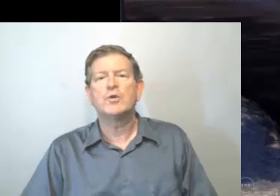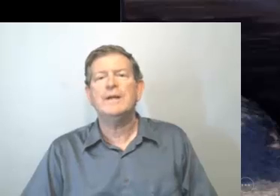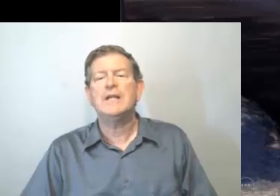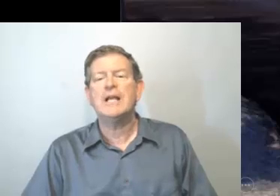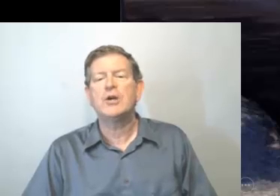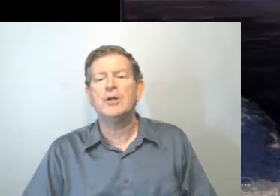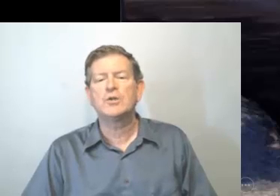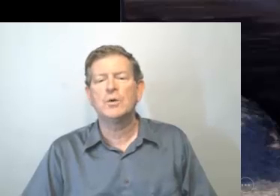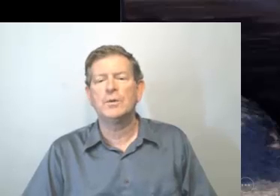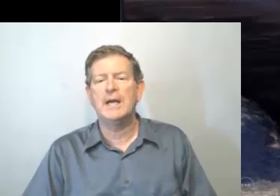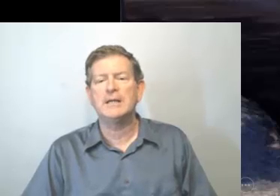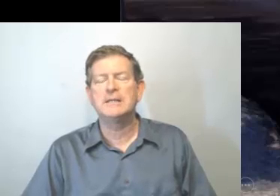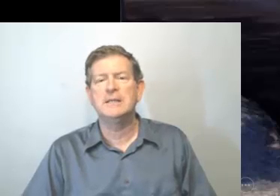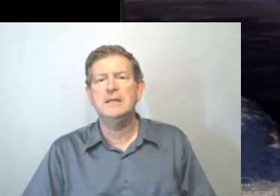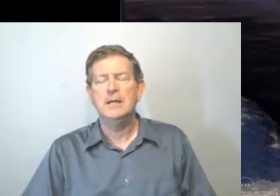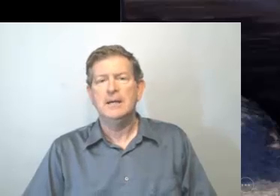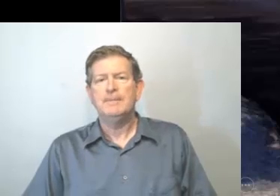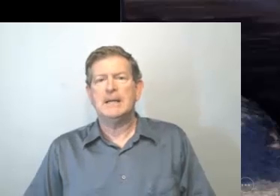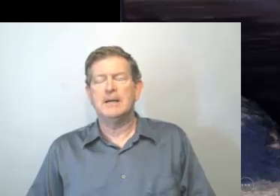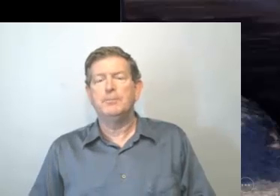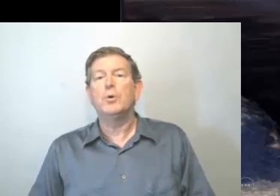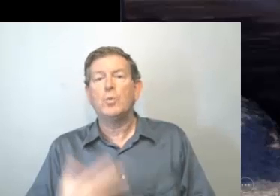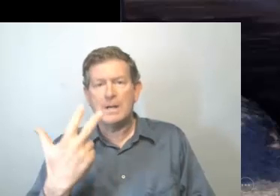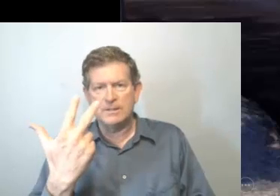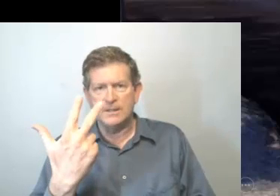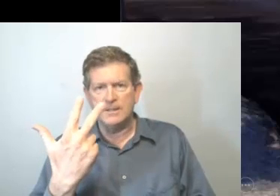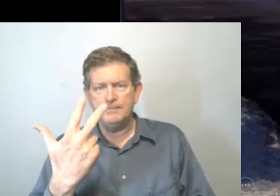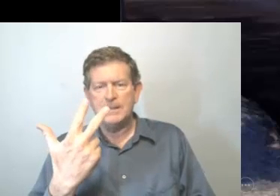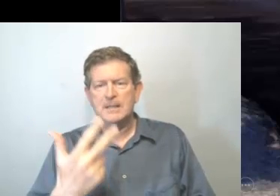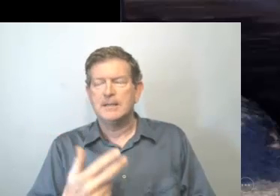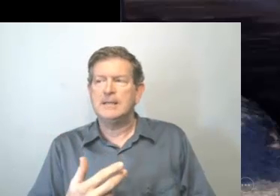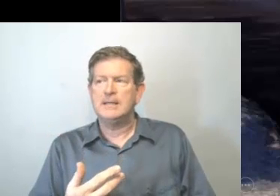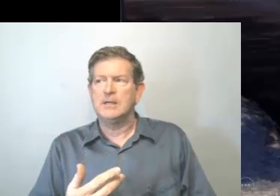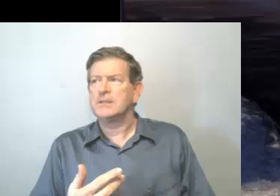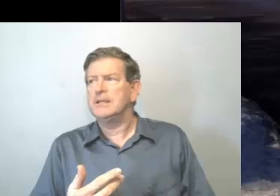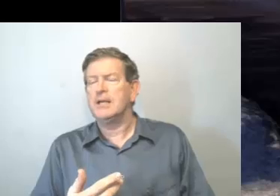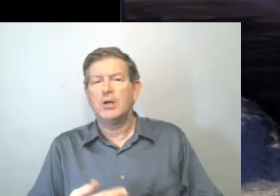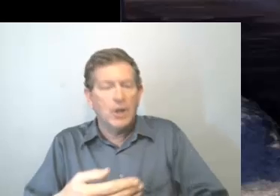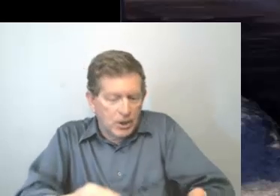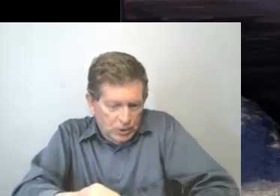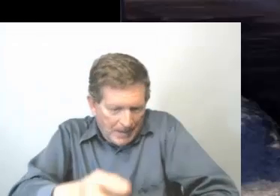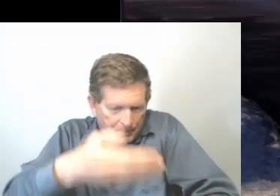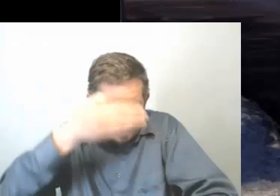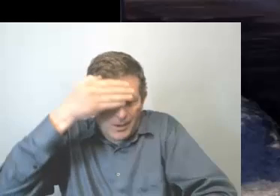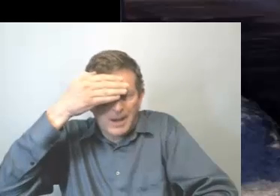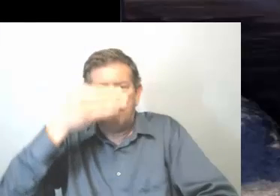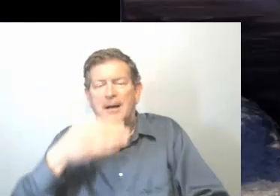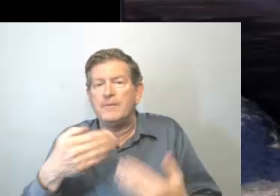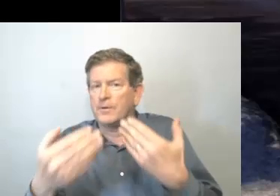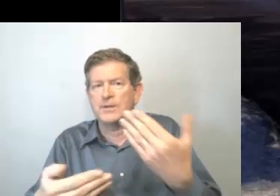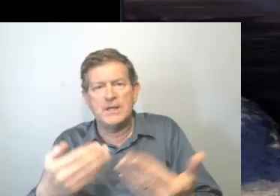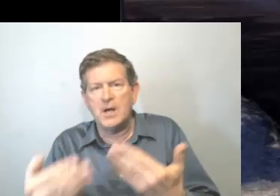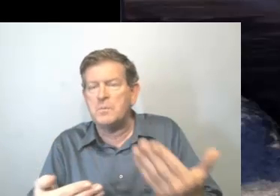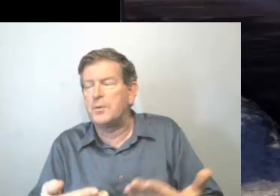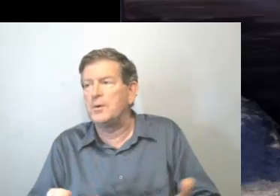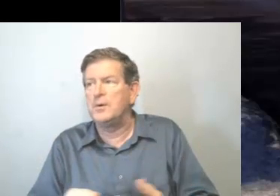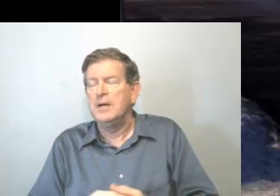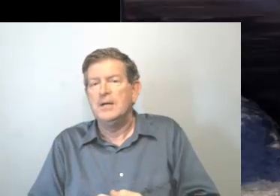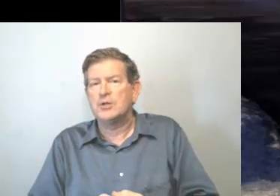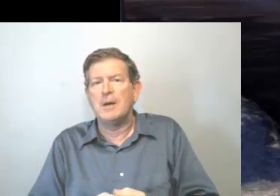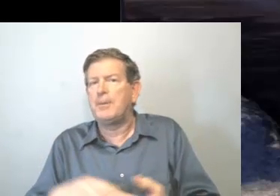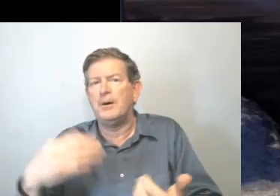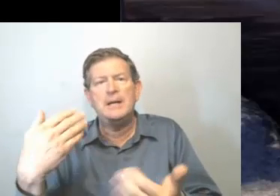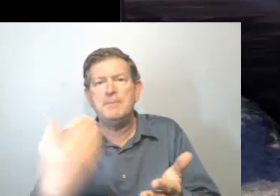Hein. Je vais à l'école secondaire ici pour 3 ans. Et dans cette école, j'apprends à parler français un